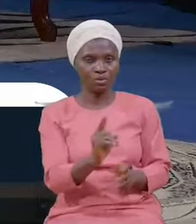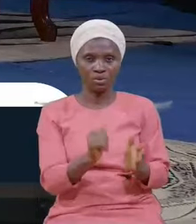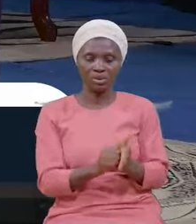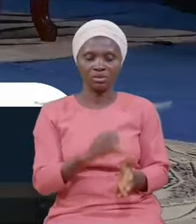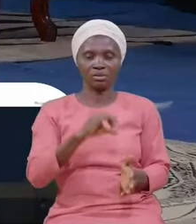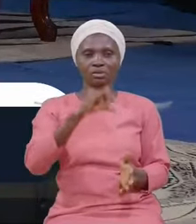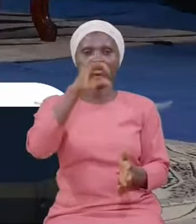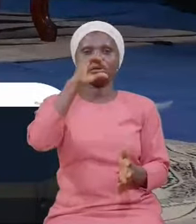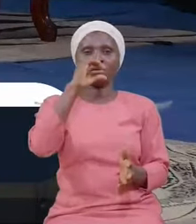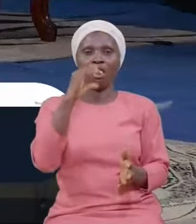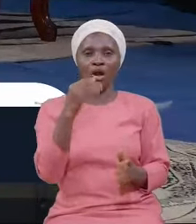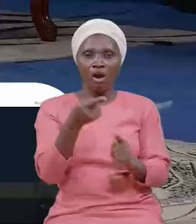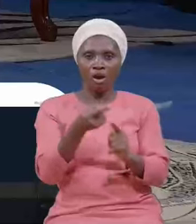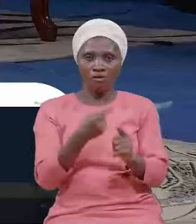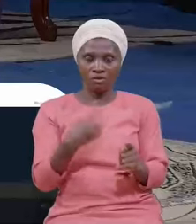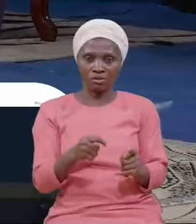l'eau